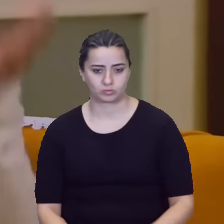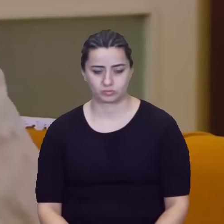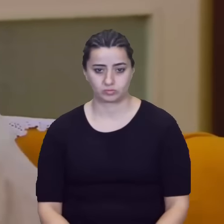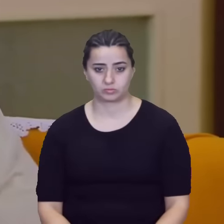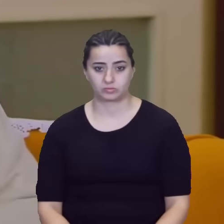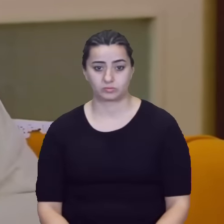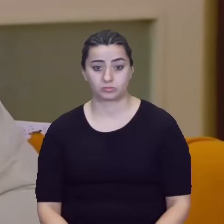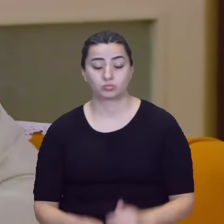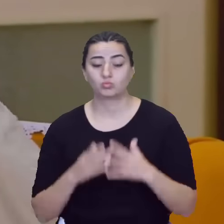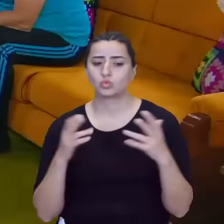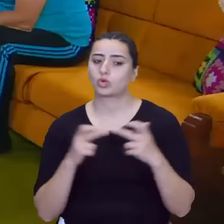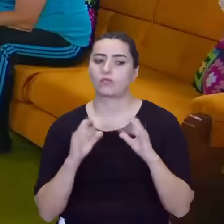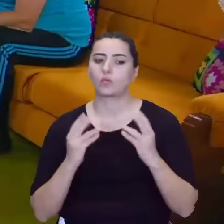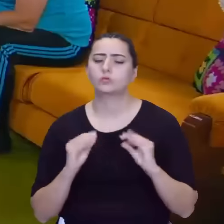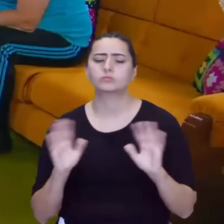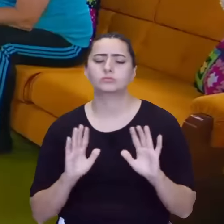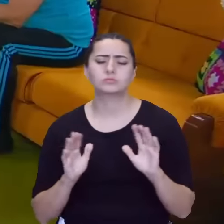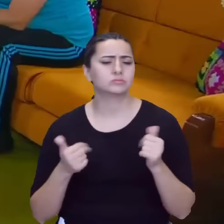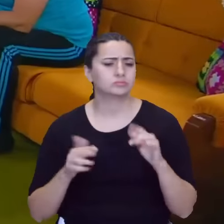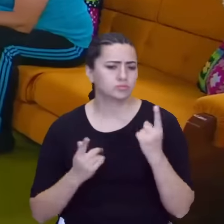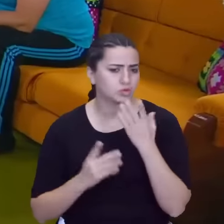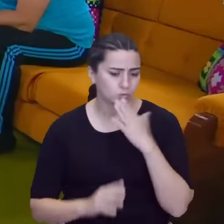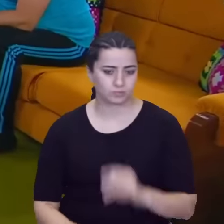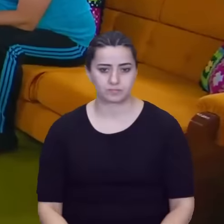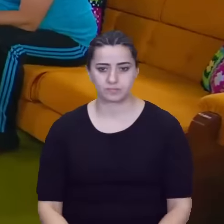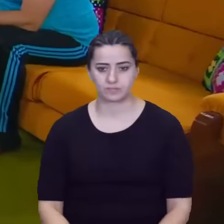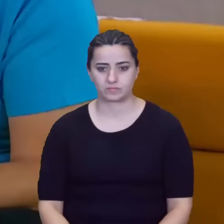Adamcağızla Seyfi Bey'le büyük kavga çıkar, yok yok. Hiçbir şey olmasın.